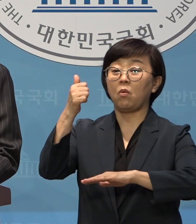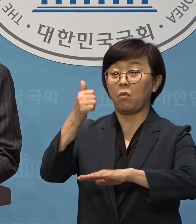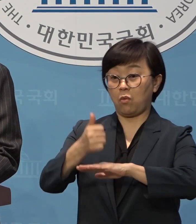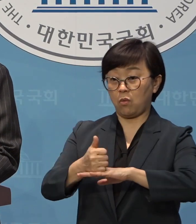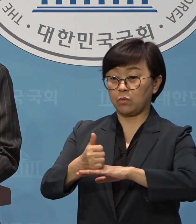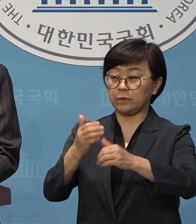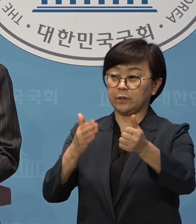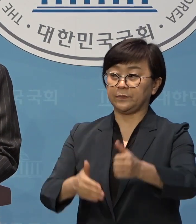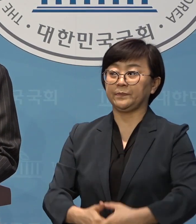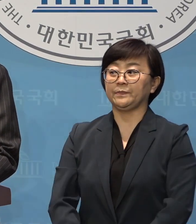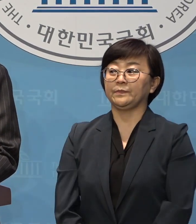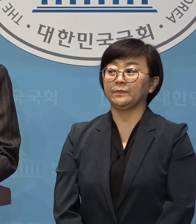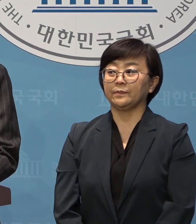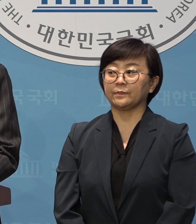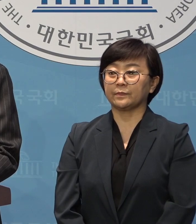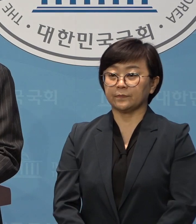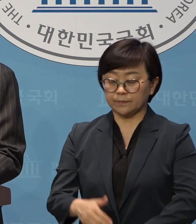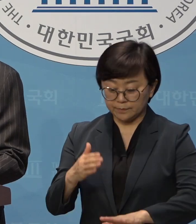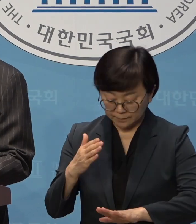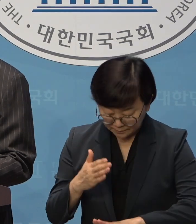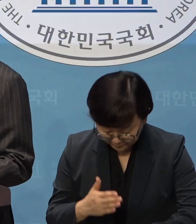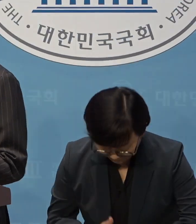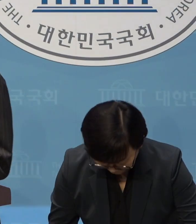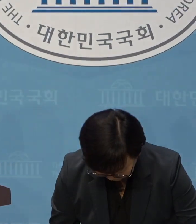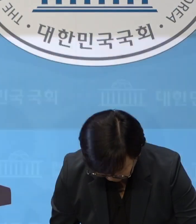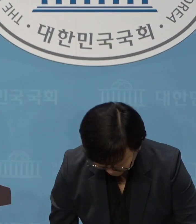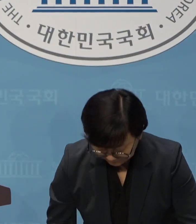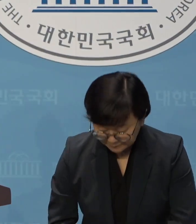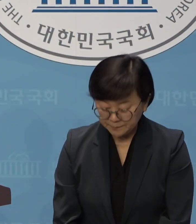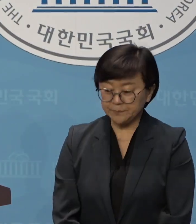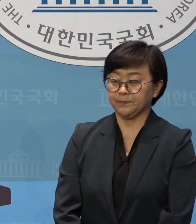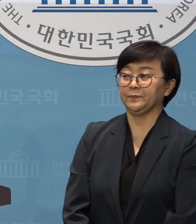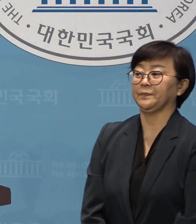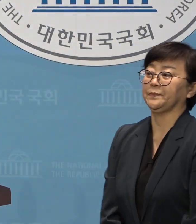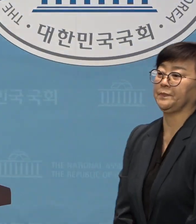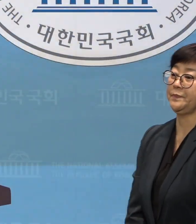주시길 부탁드립니다. 감사합니다.